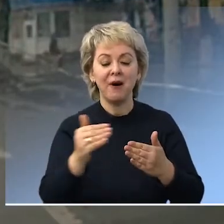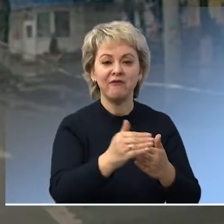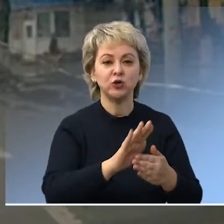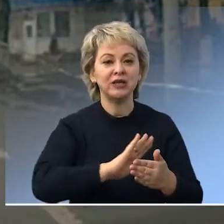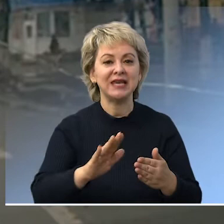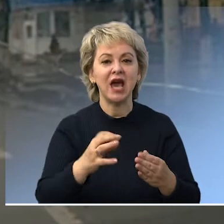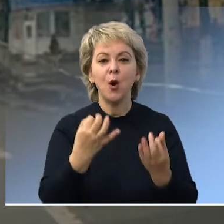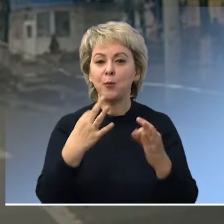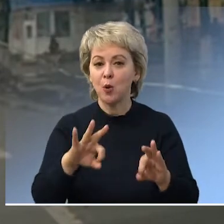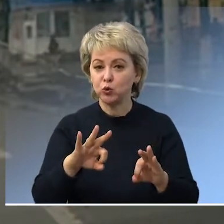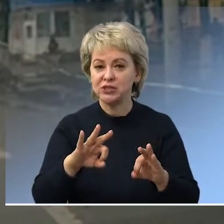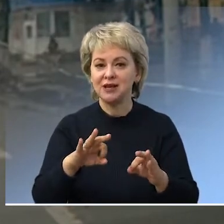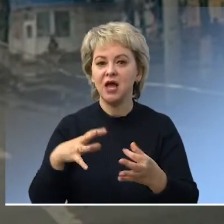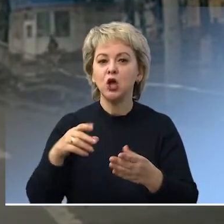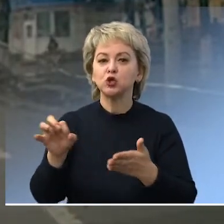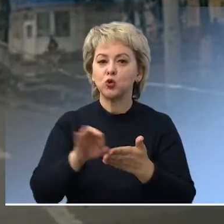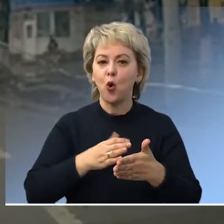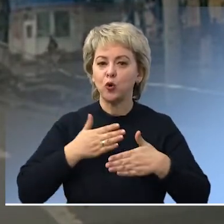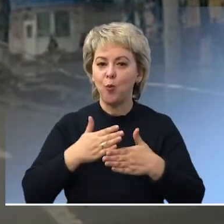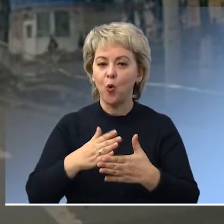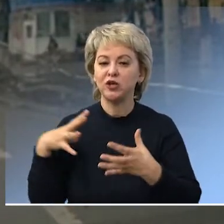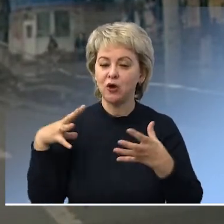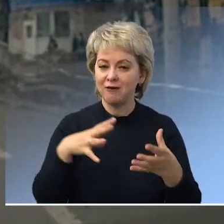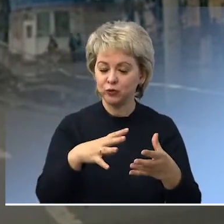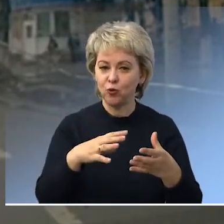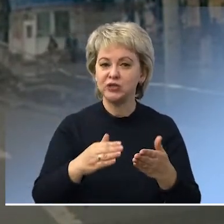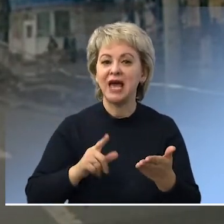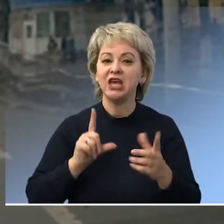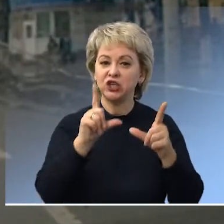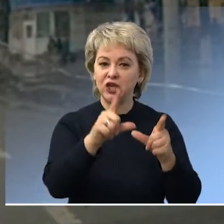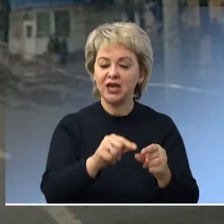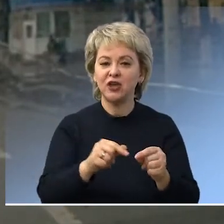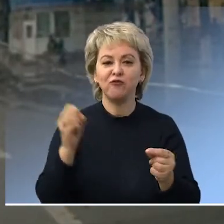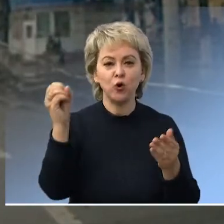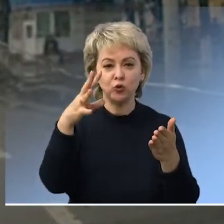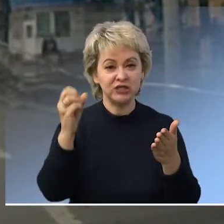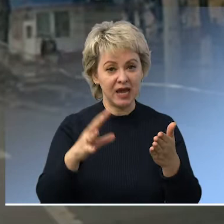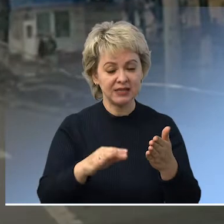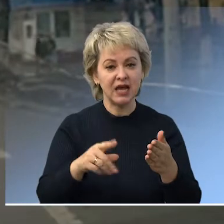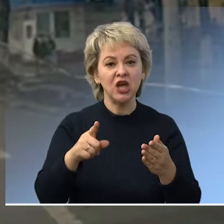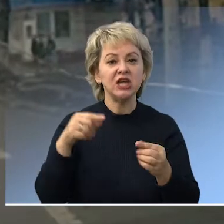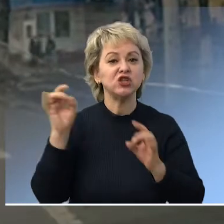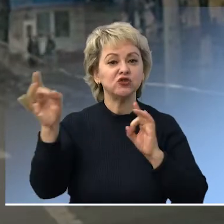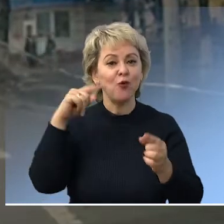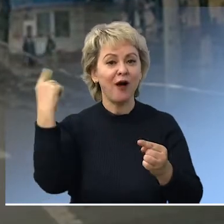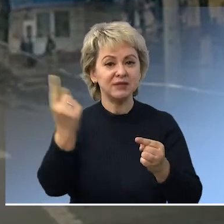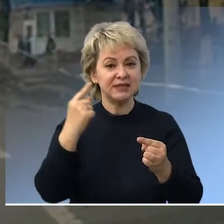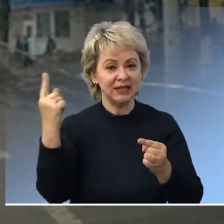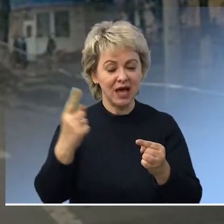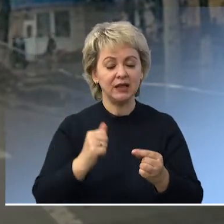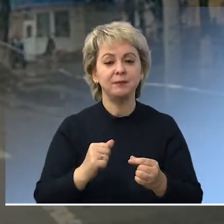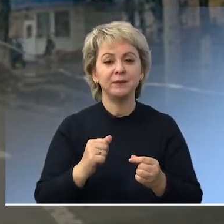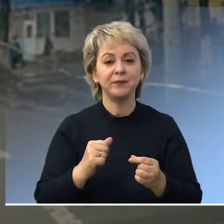повороте налево, не предоставив преимущества движения, автомобилю скорой помощи, движущемуся с включенными проблесковыми маячками и специальными